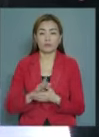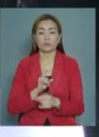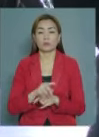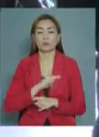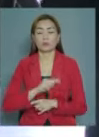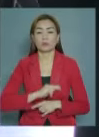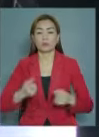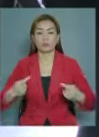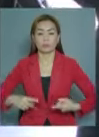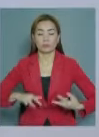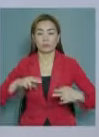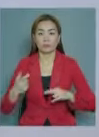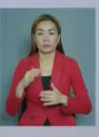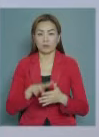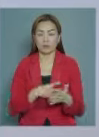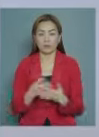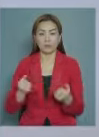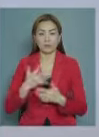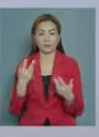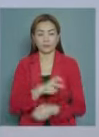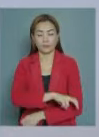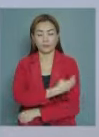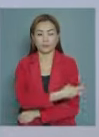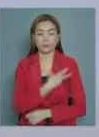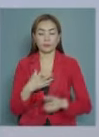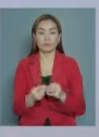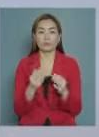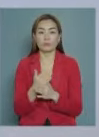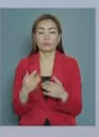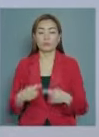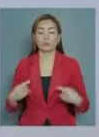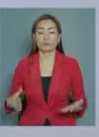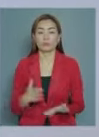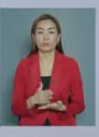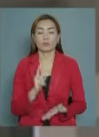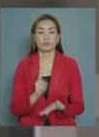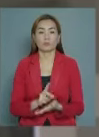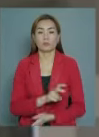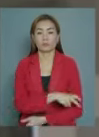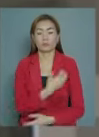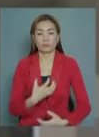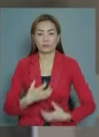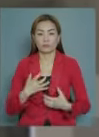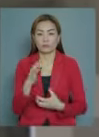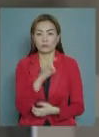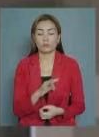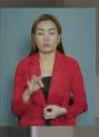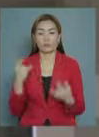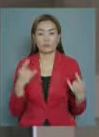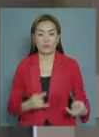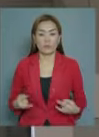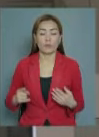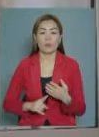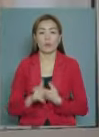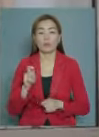авиация, стационарда алмастыратын күндізгі емханалар, стационарлық көмектер кіреді. Ал міндетті медициналық сақтандыру жүйесіне диагностикадан